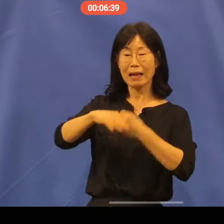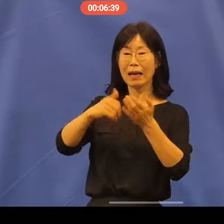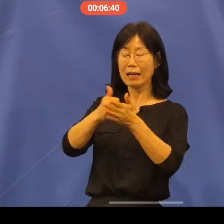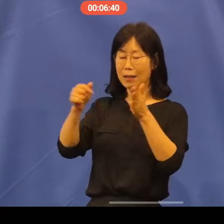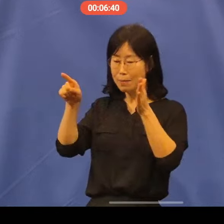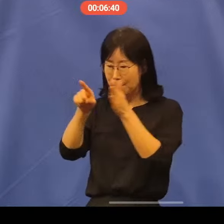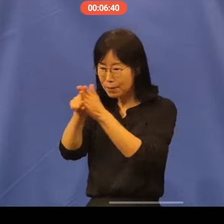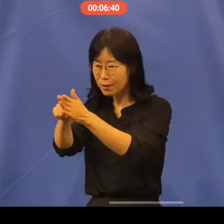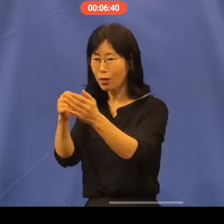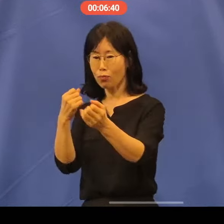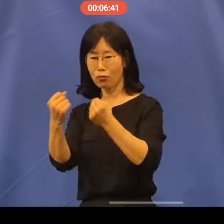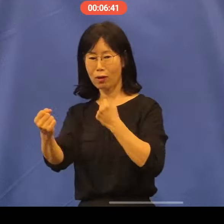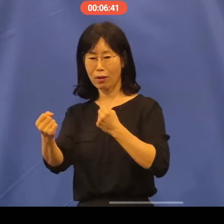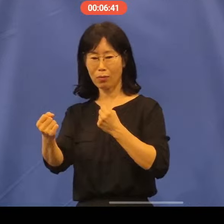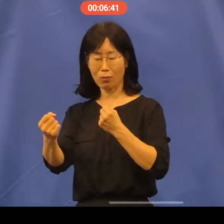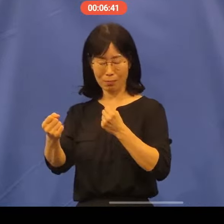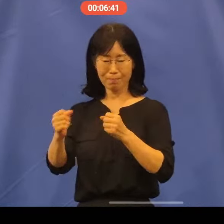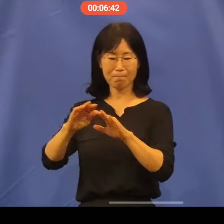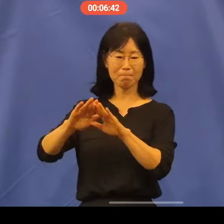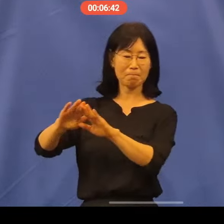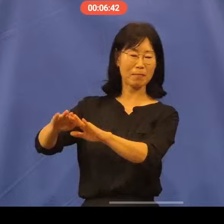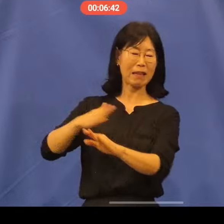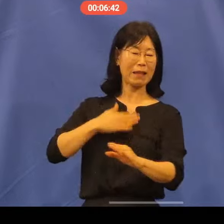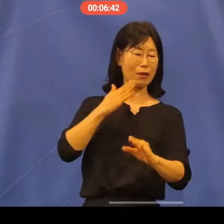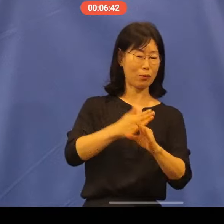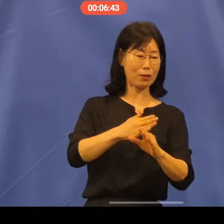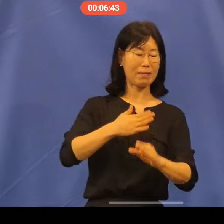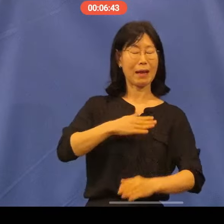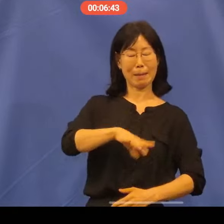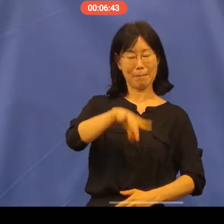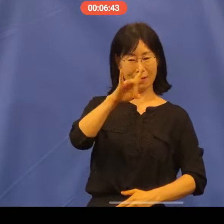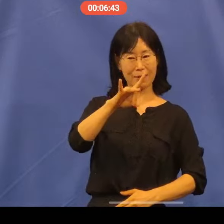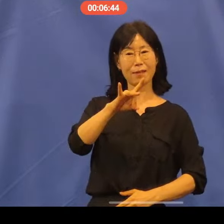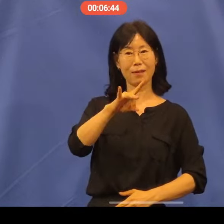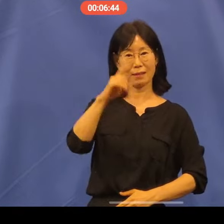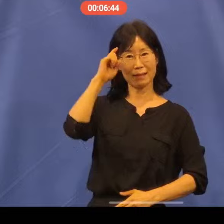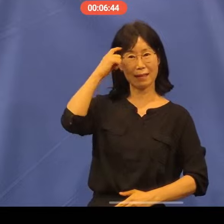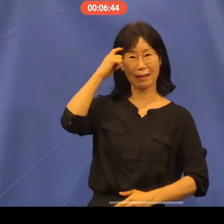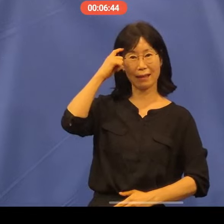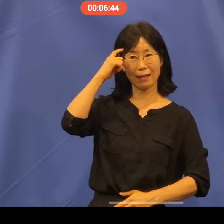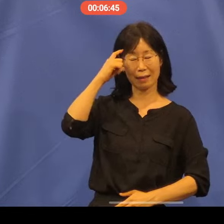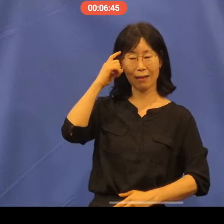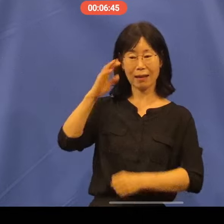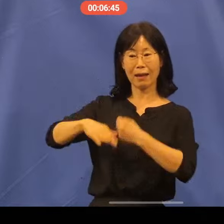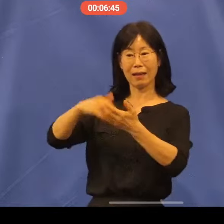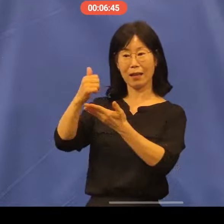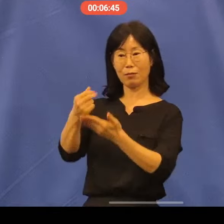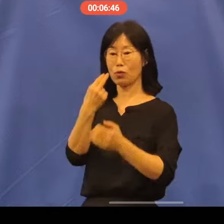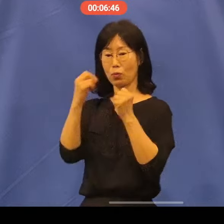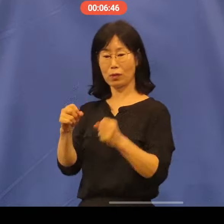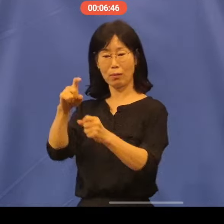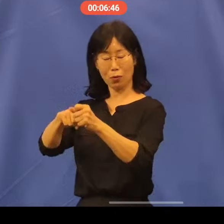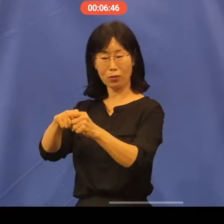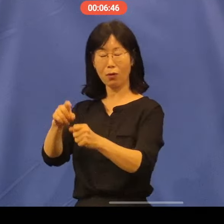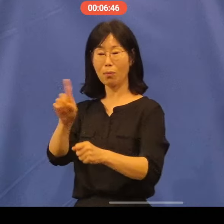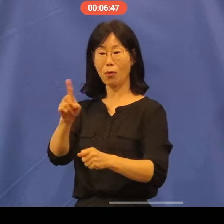나 중심으로 끌어당기는 거죠. 그죠? 하나님이 나를 위해 존재한다는 거예요.